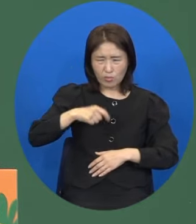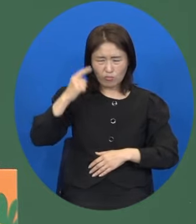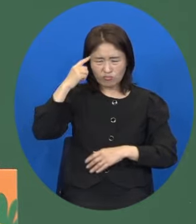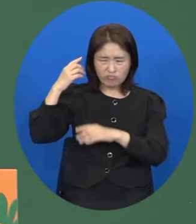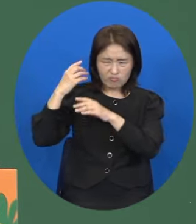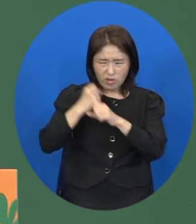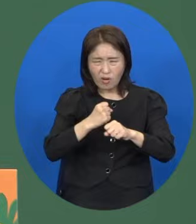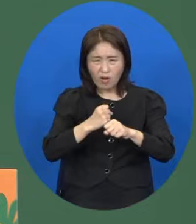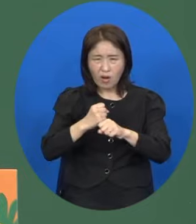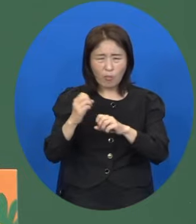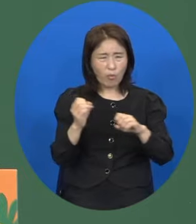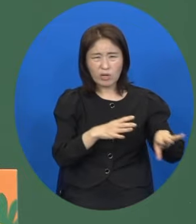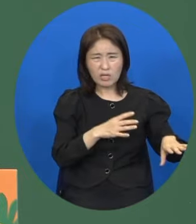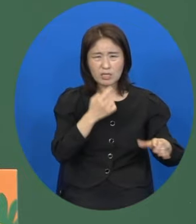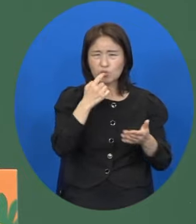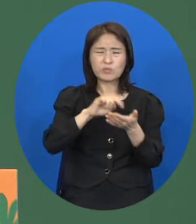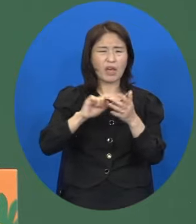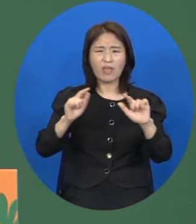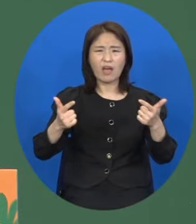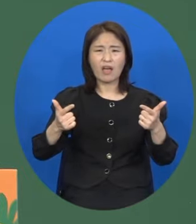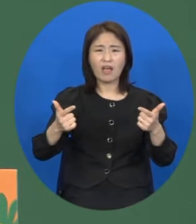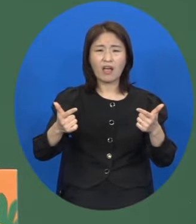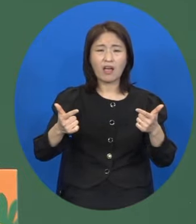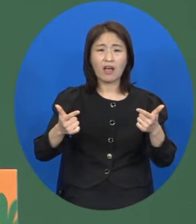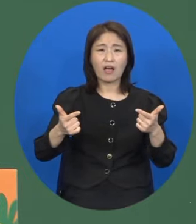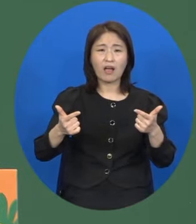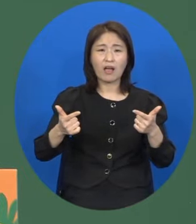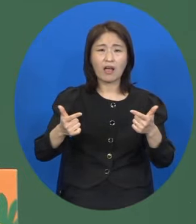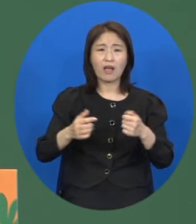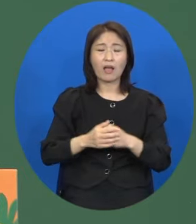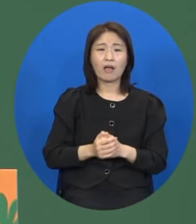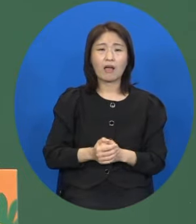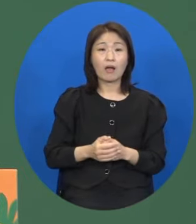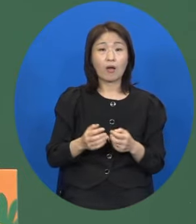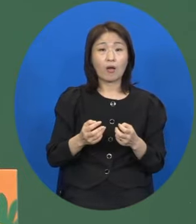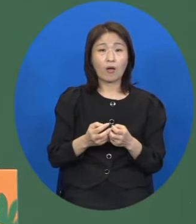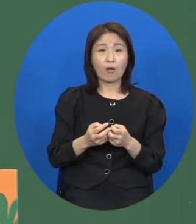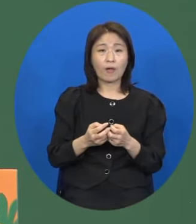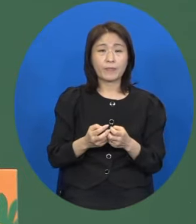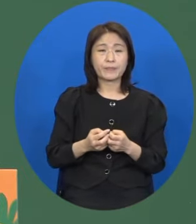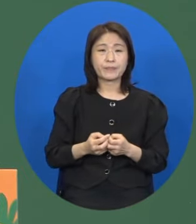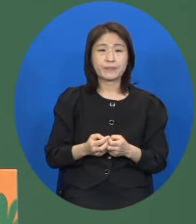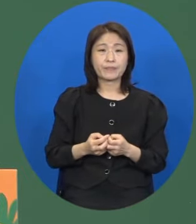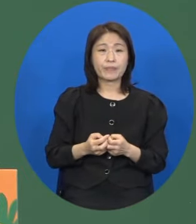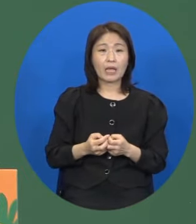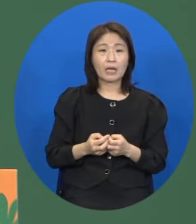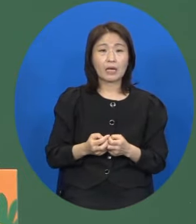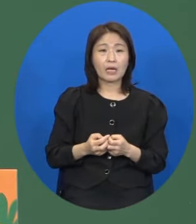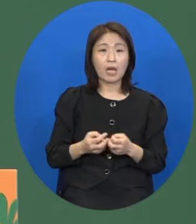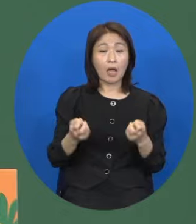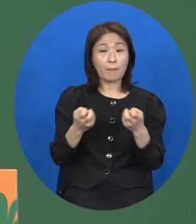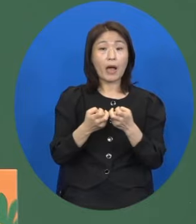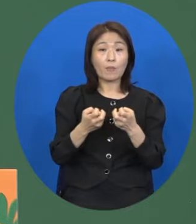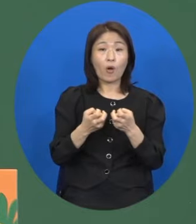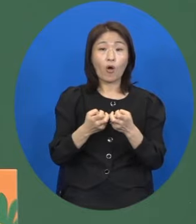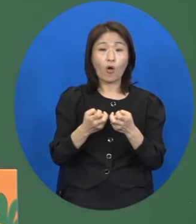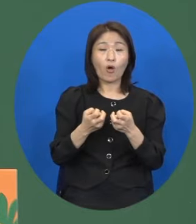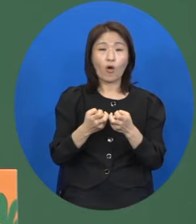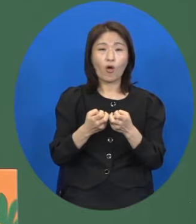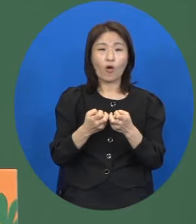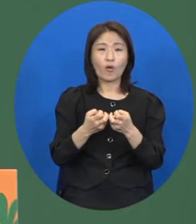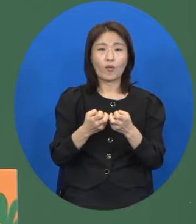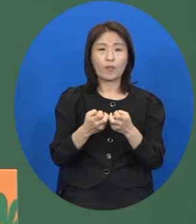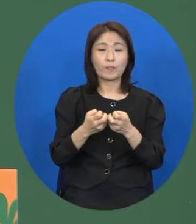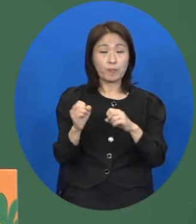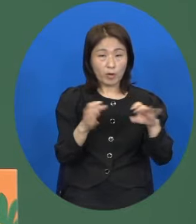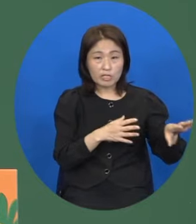않습니다. 어떻게 하면 이것을 극복할 수 있을까요? 혹시 도움이 될까 하여 두 가지 단어를 소개해 드리려고 합니다.